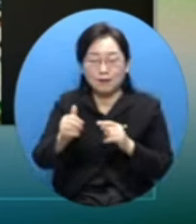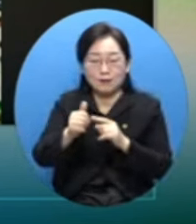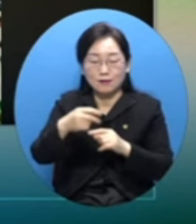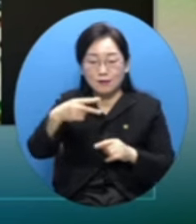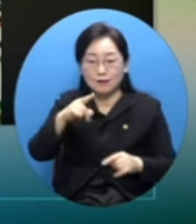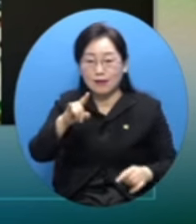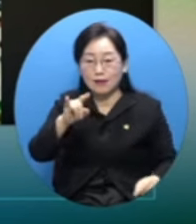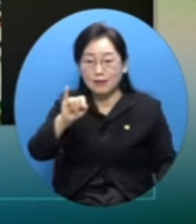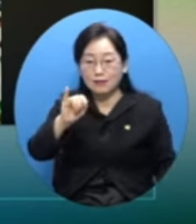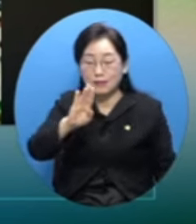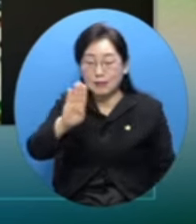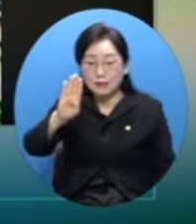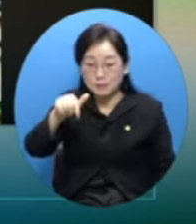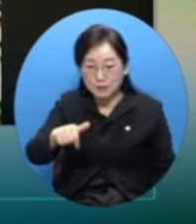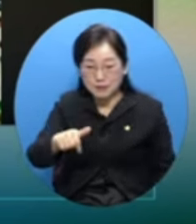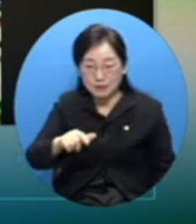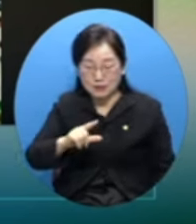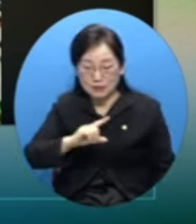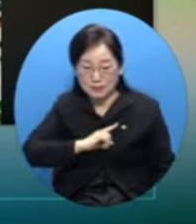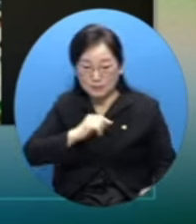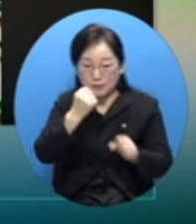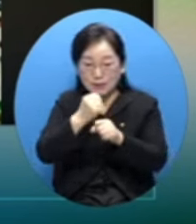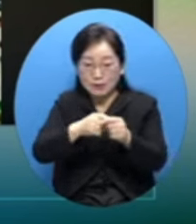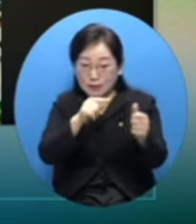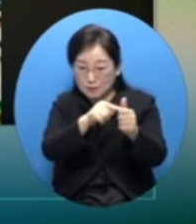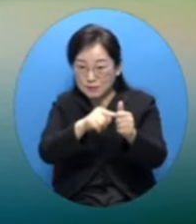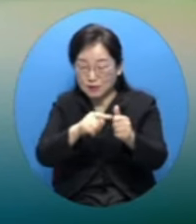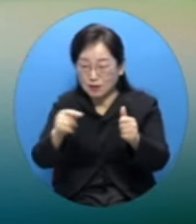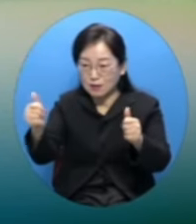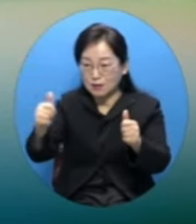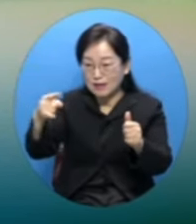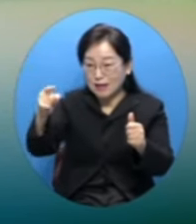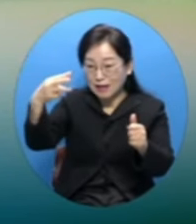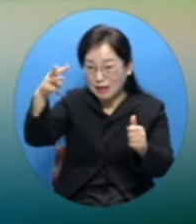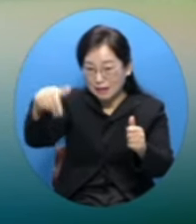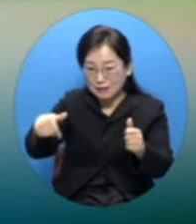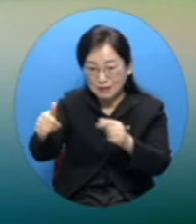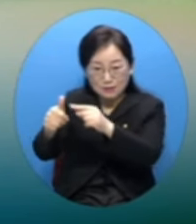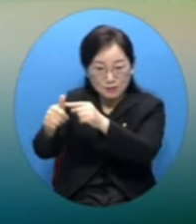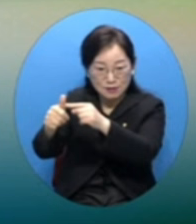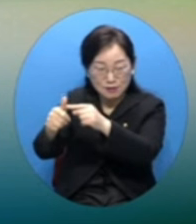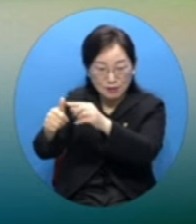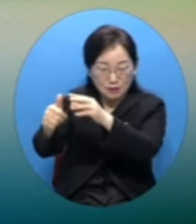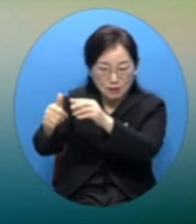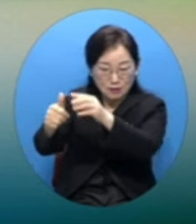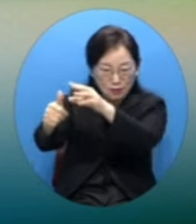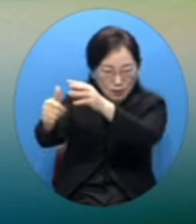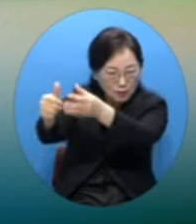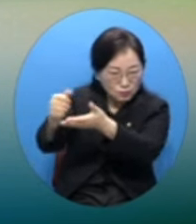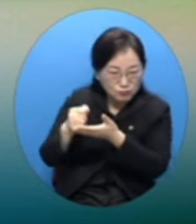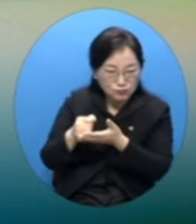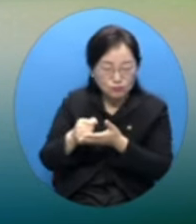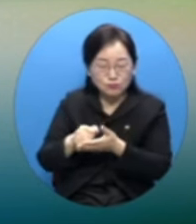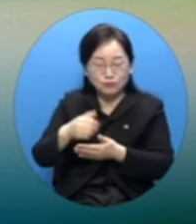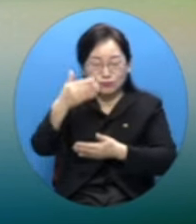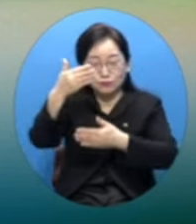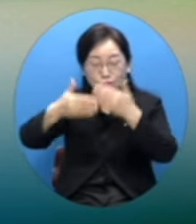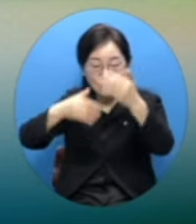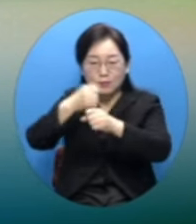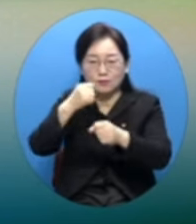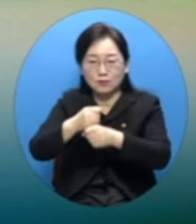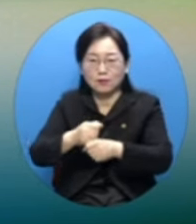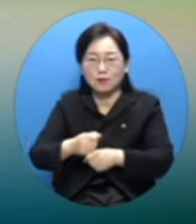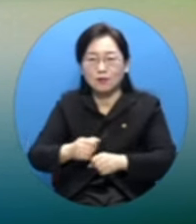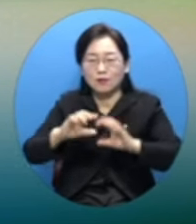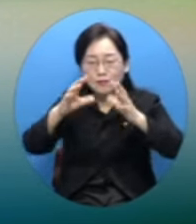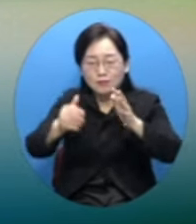하는 영화 감독자는 에릭 리들에게 대해서 이렇게 평가합니다. 세상에서의 성공보다 하나님을 향한 의미에 더 헌신했던, 그래서